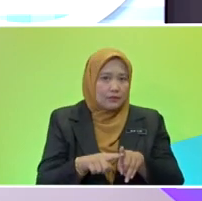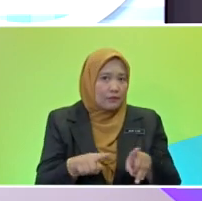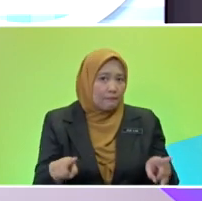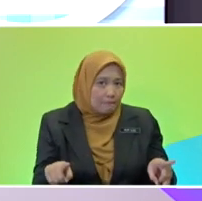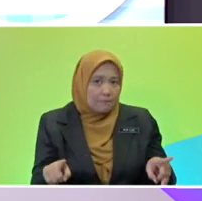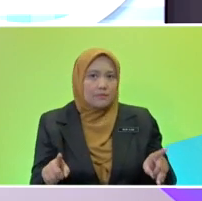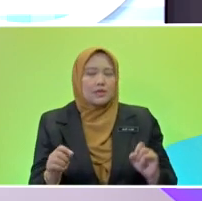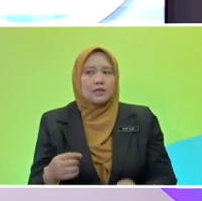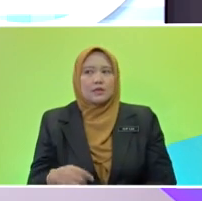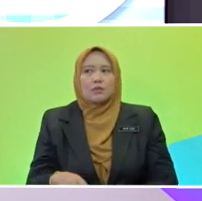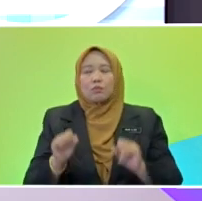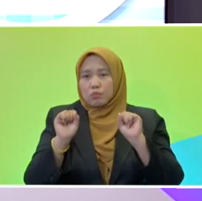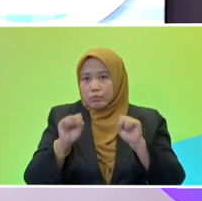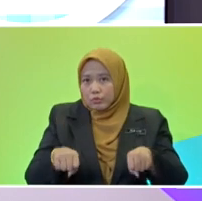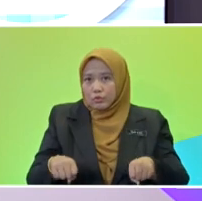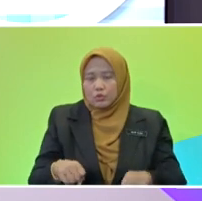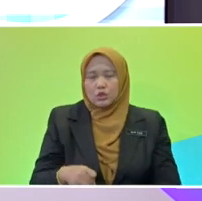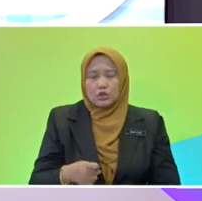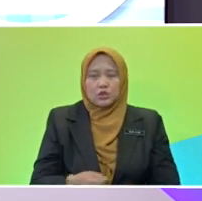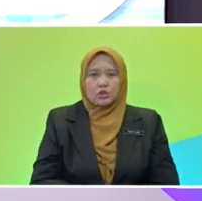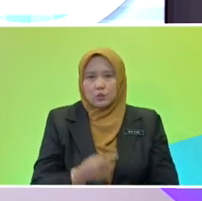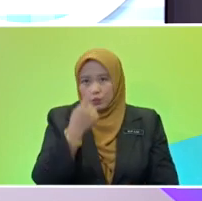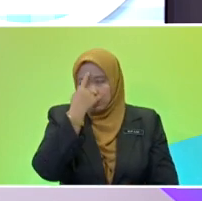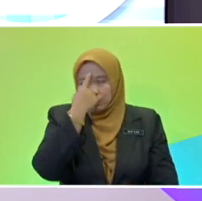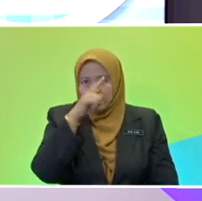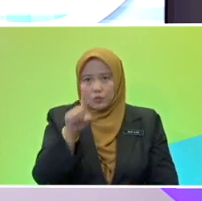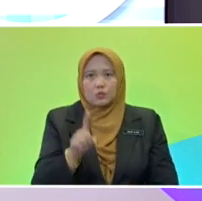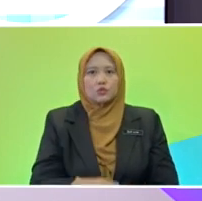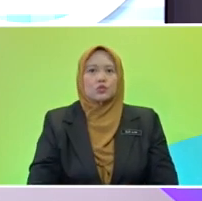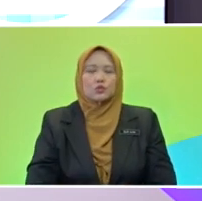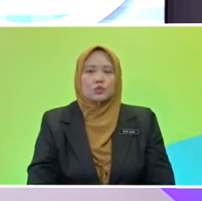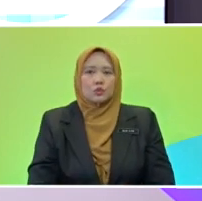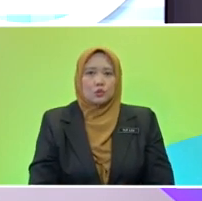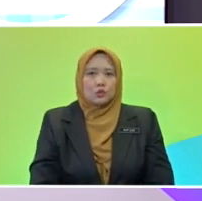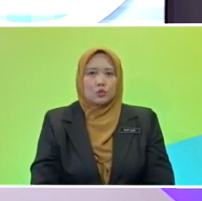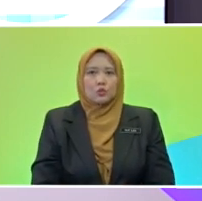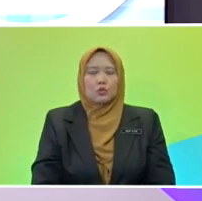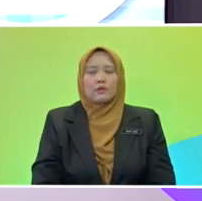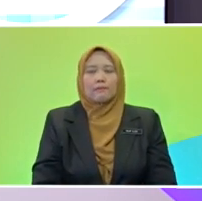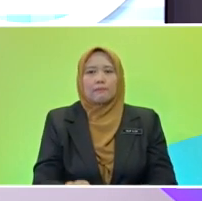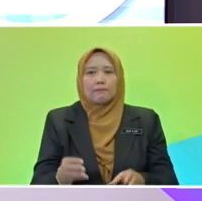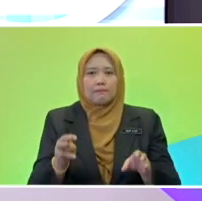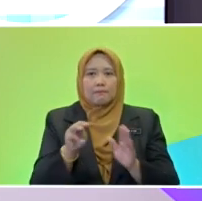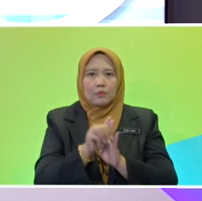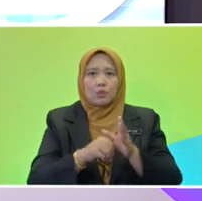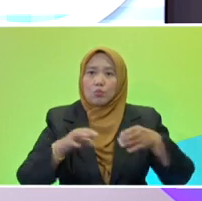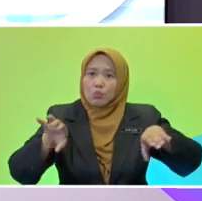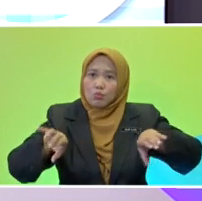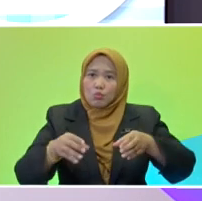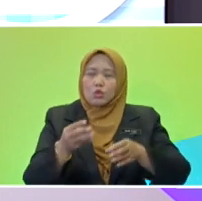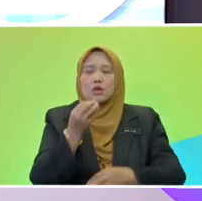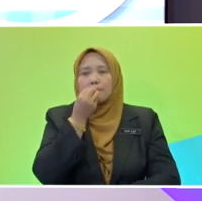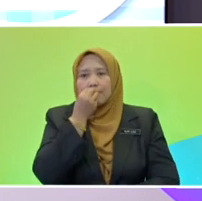ciptakan boleh ataupun berupaya untuk apa untuk membuat makanannya